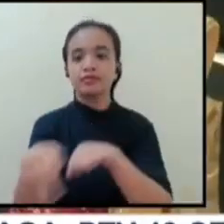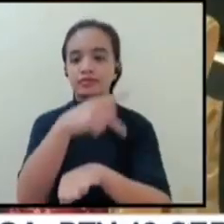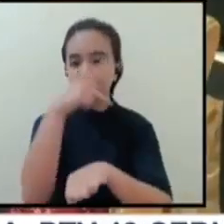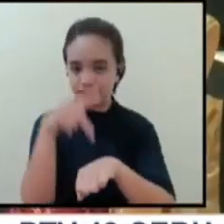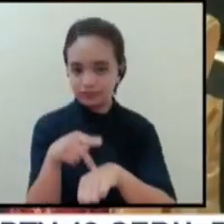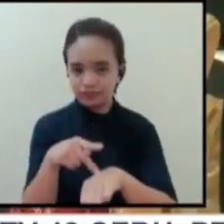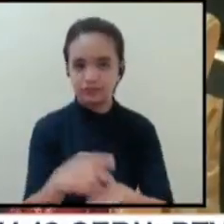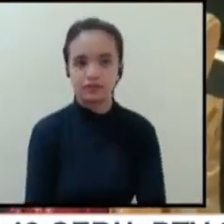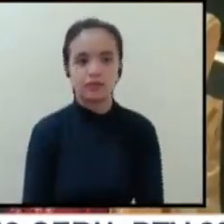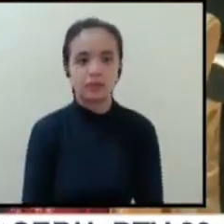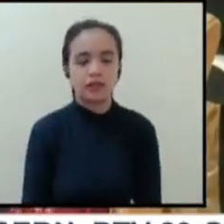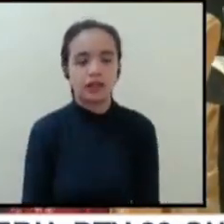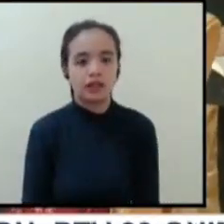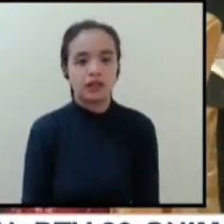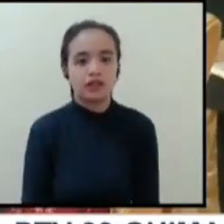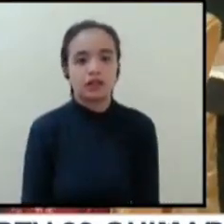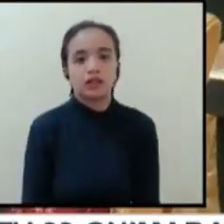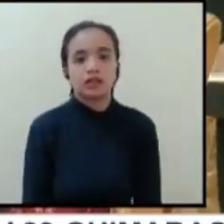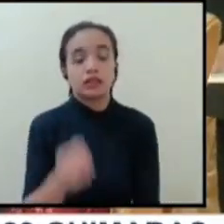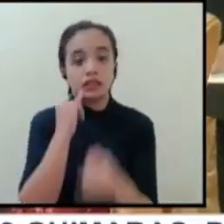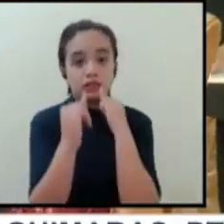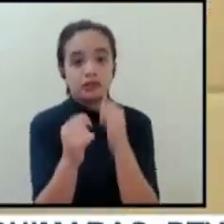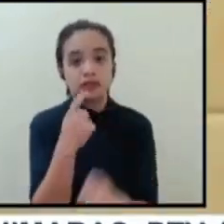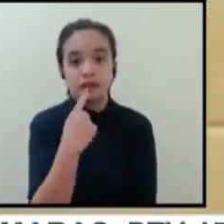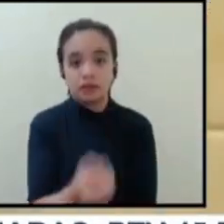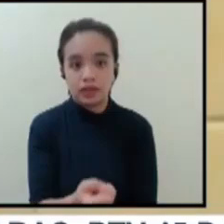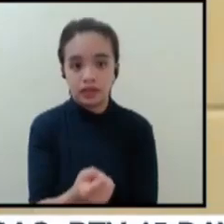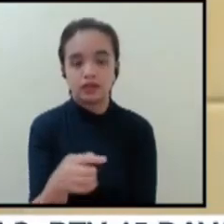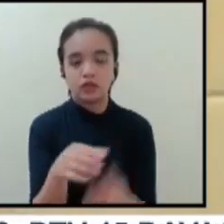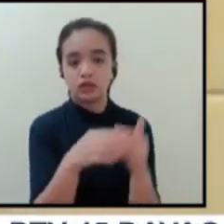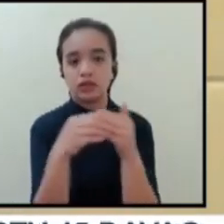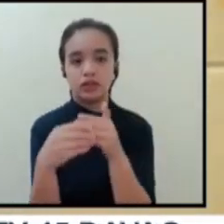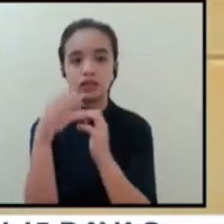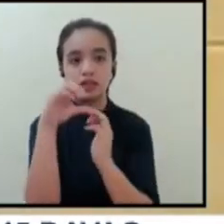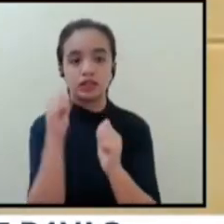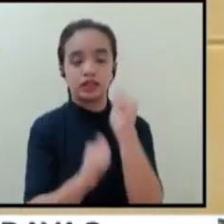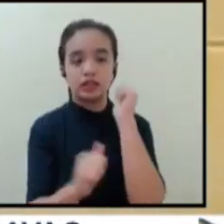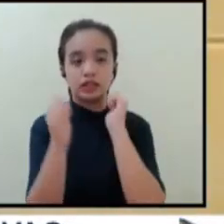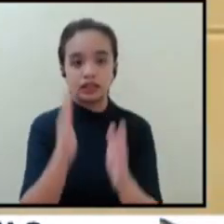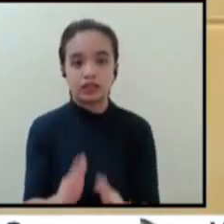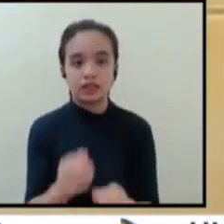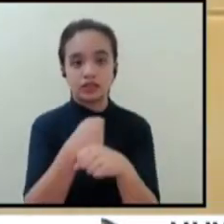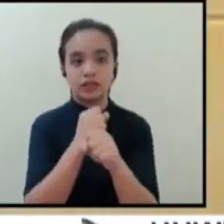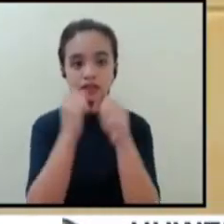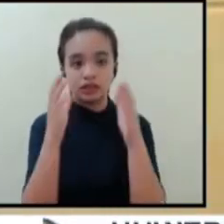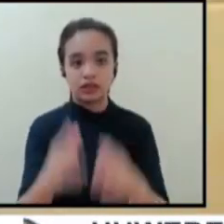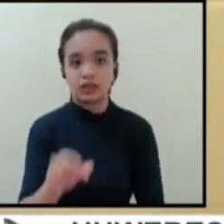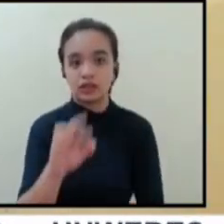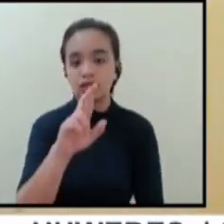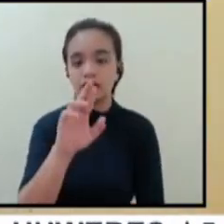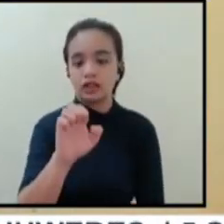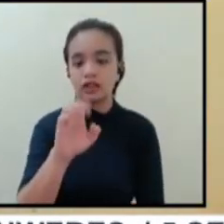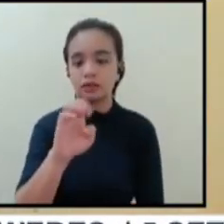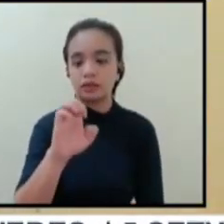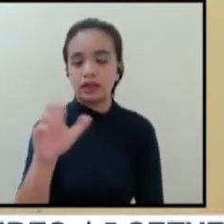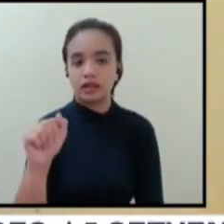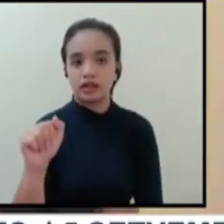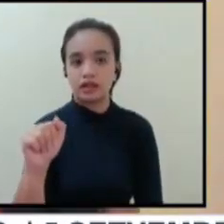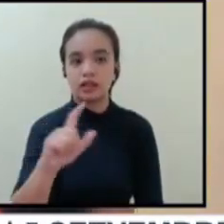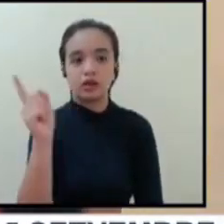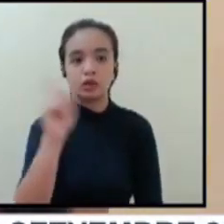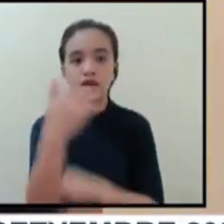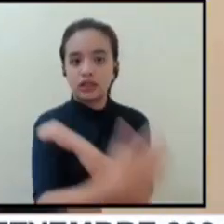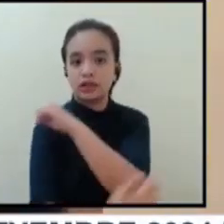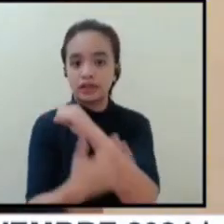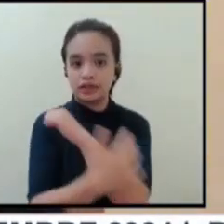presko ng Her Locket, nabanggit ng lead actress at producer na si Rebecca ang mga bansang sinalihan na nasabing pelikula at